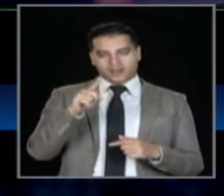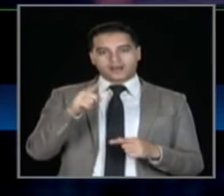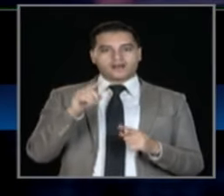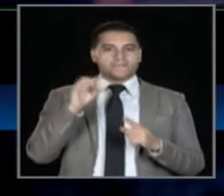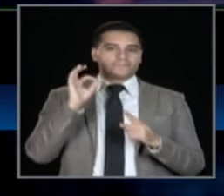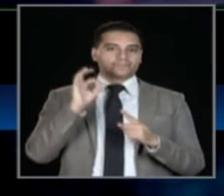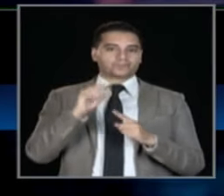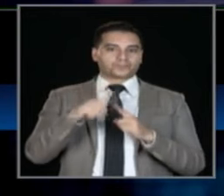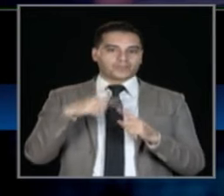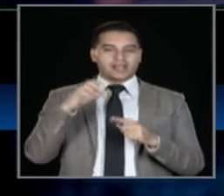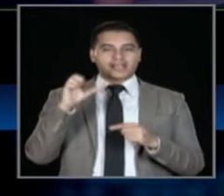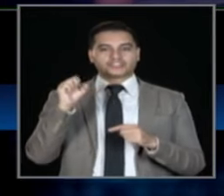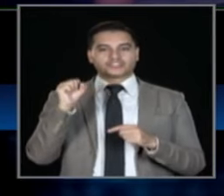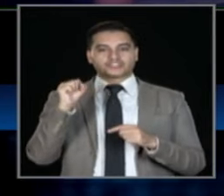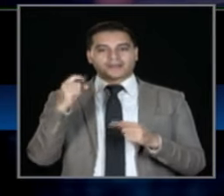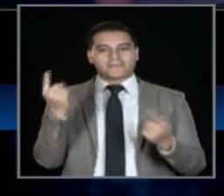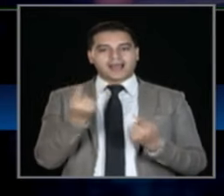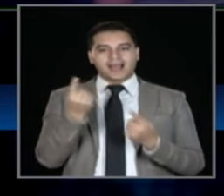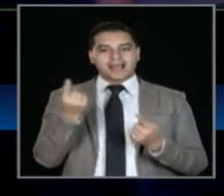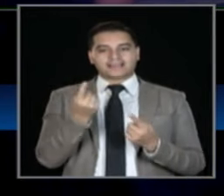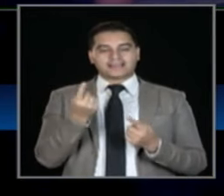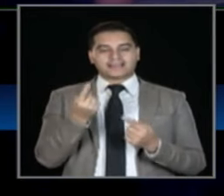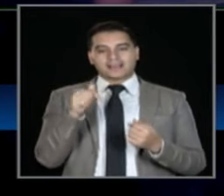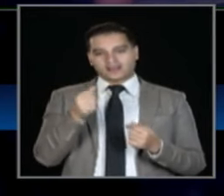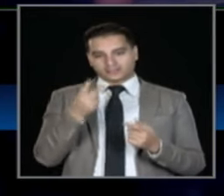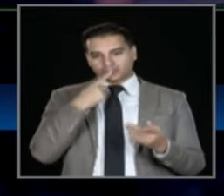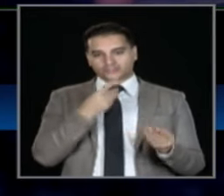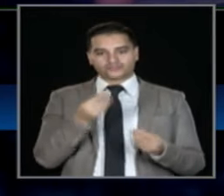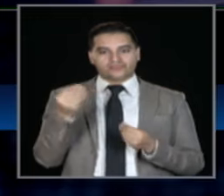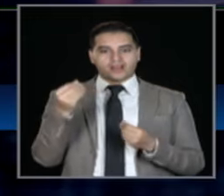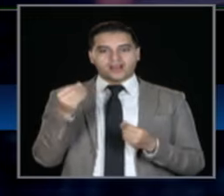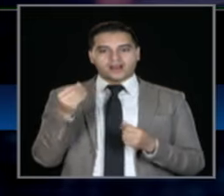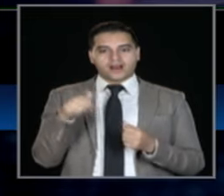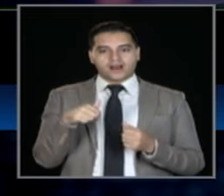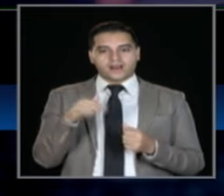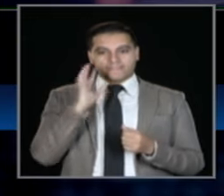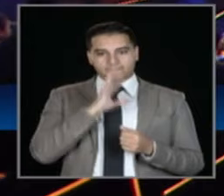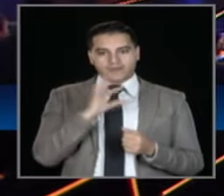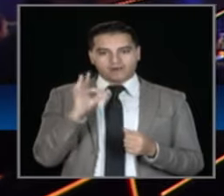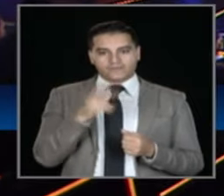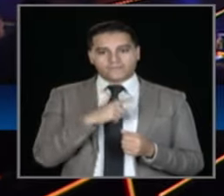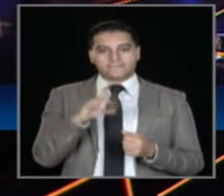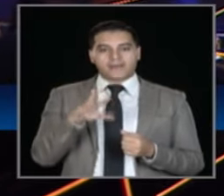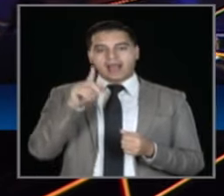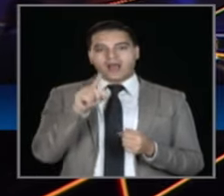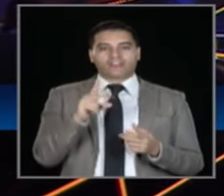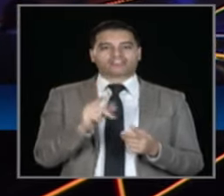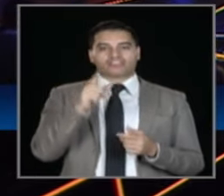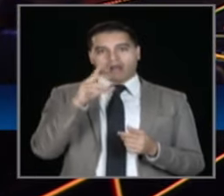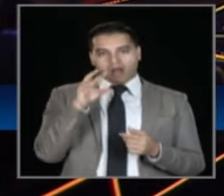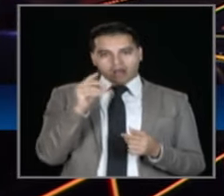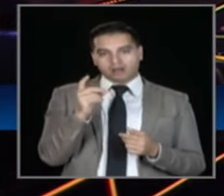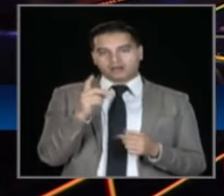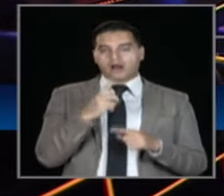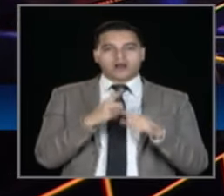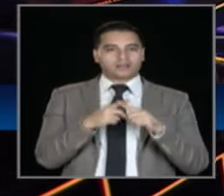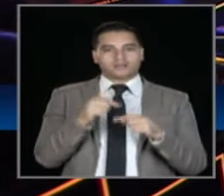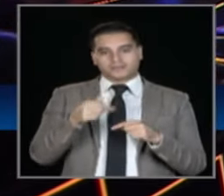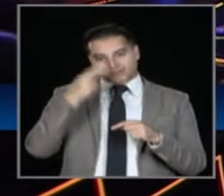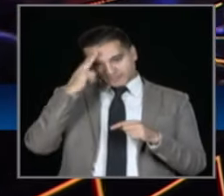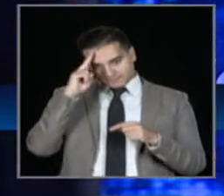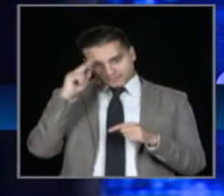الأحزان العادية قصيدة لشاعر عامية راحل، فمن هو؟ بهاء طاهر. غلط. في أي محافظة مصرية تقع